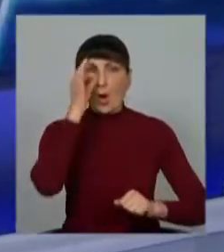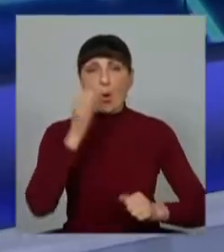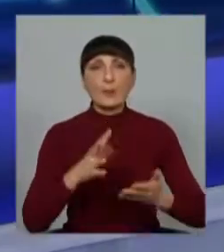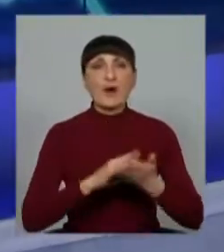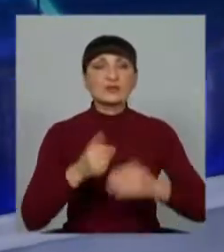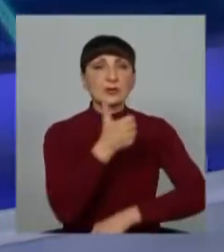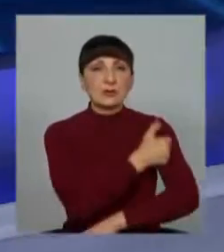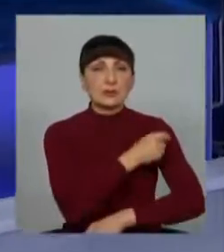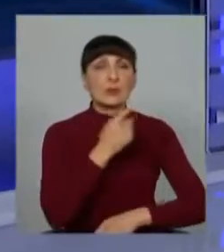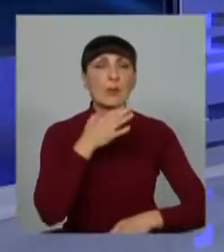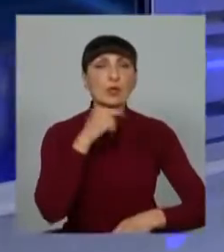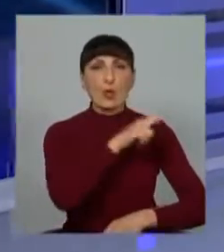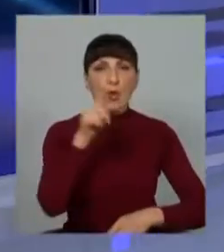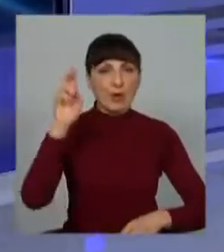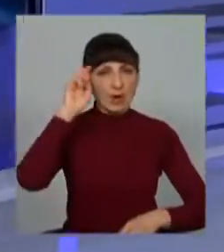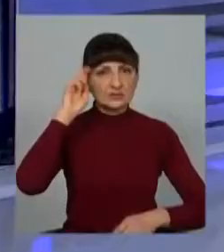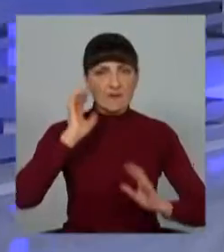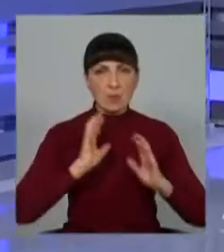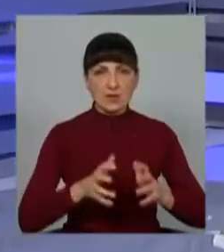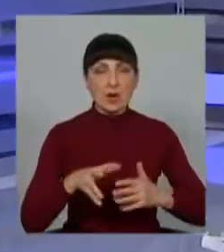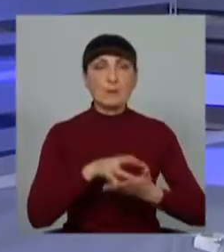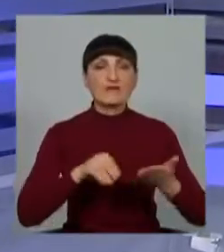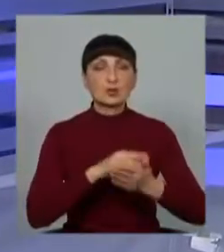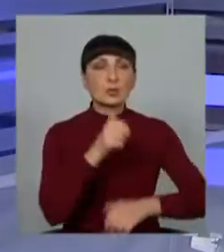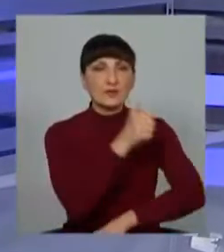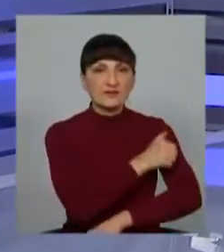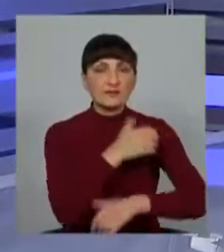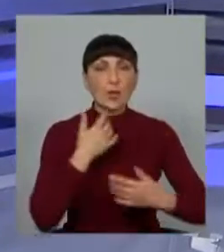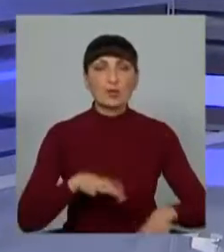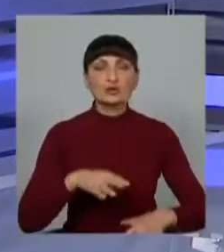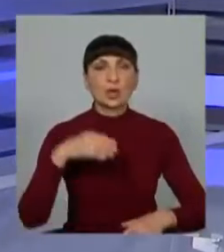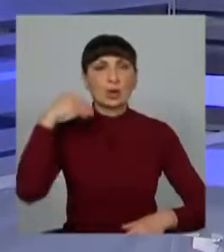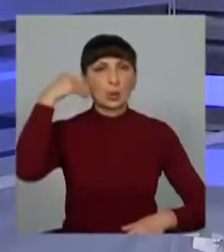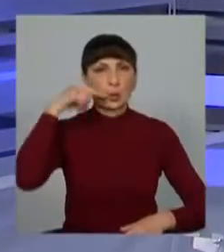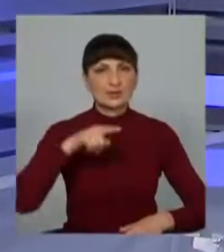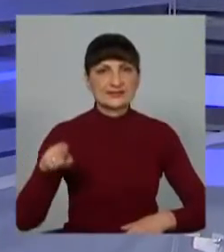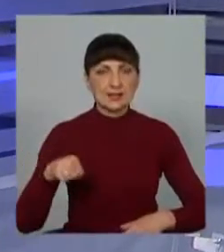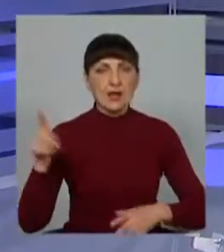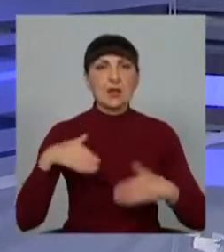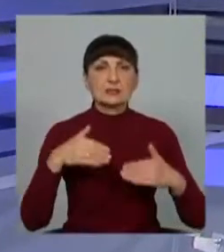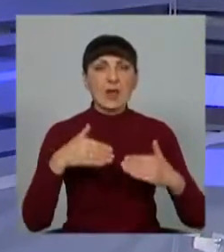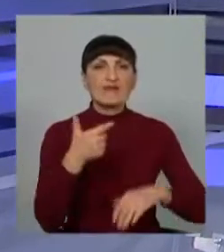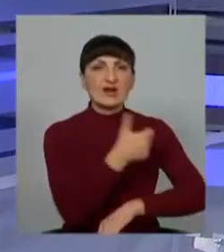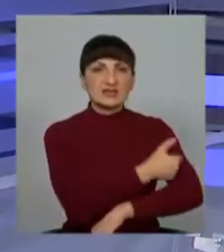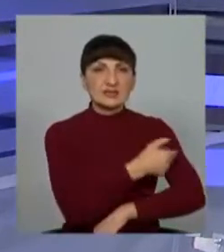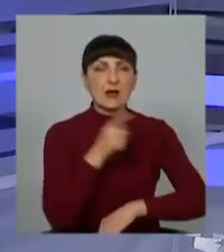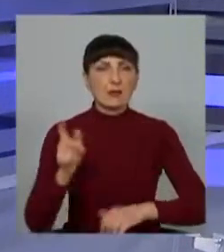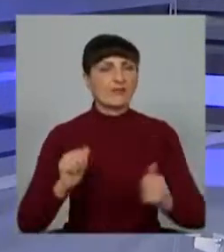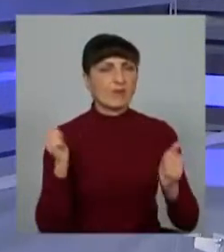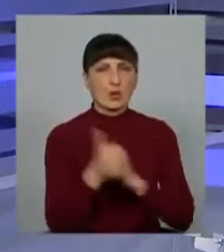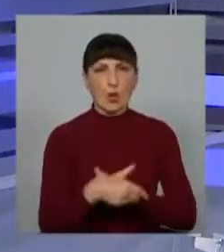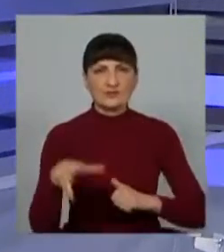ревакцинации знаком большинству стран мира. Повторную прививку получают и жители Турции. По темпам вакцинации страна идет в